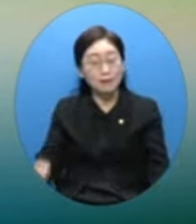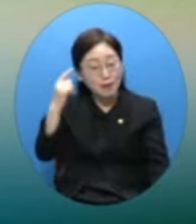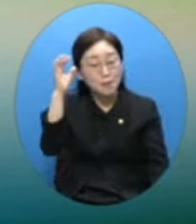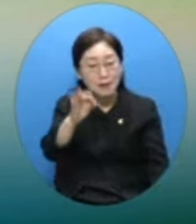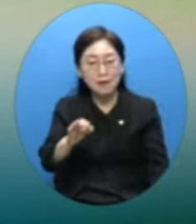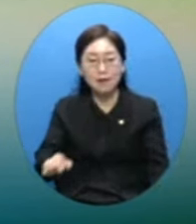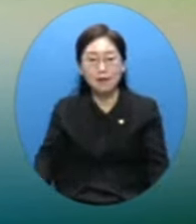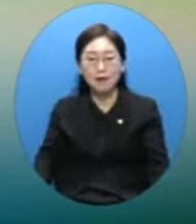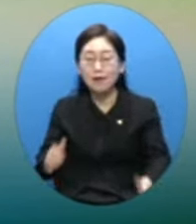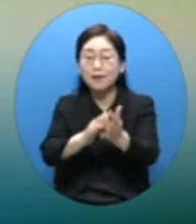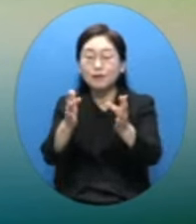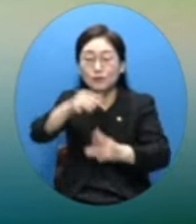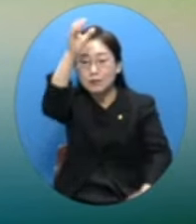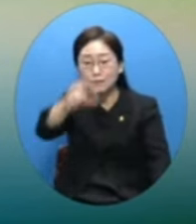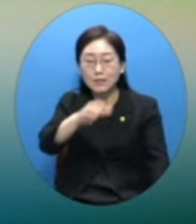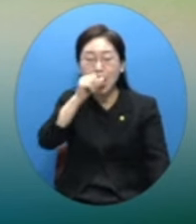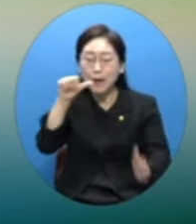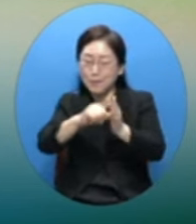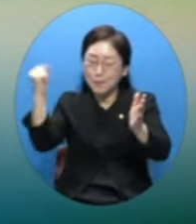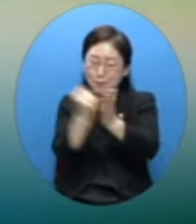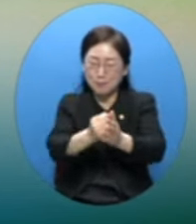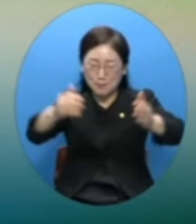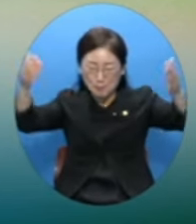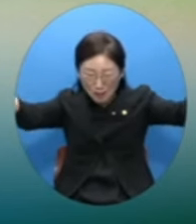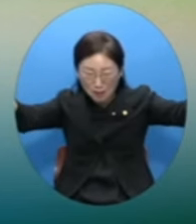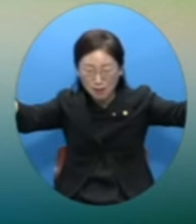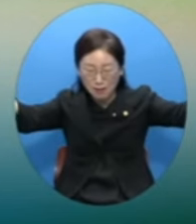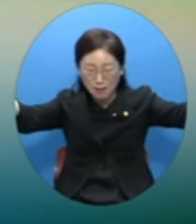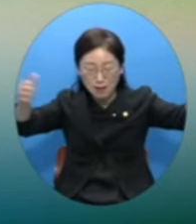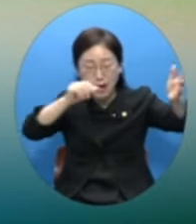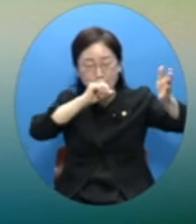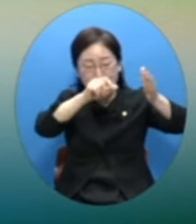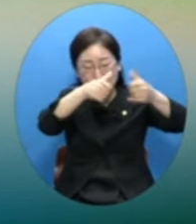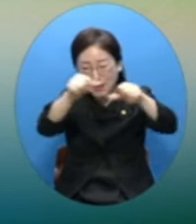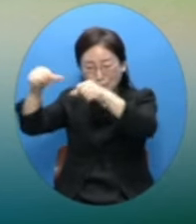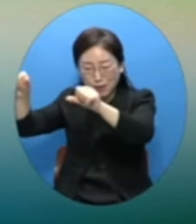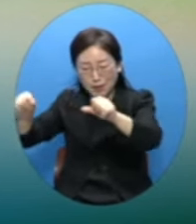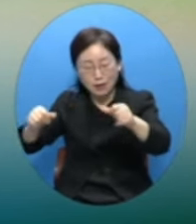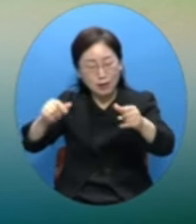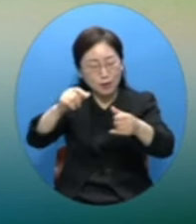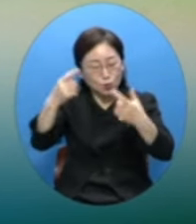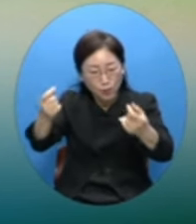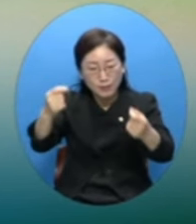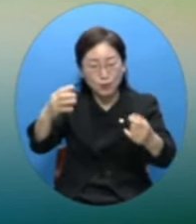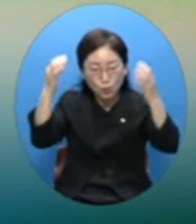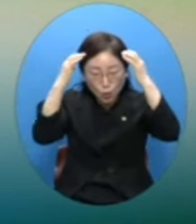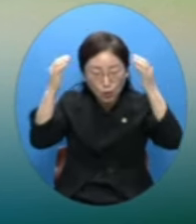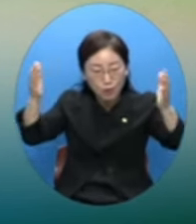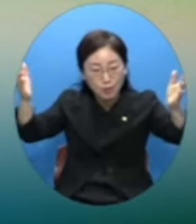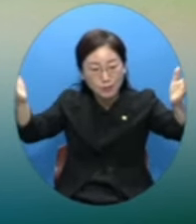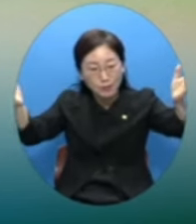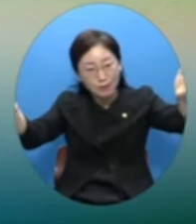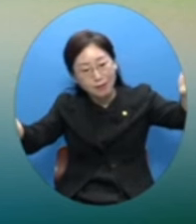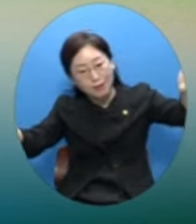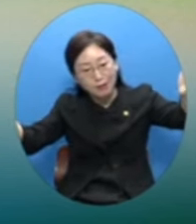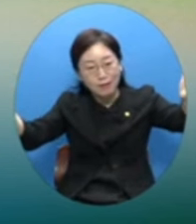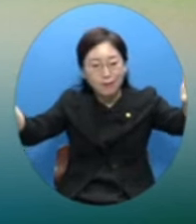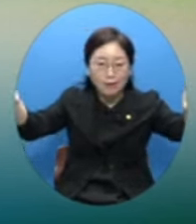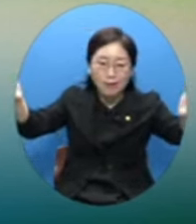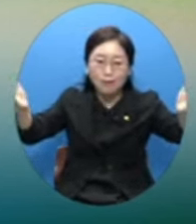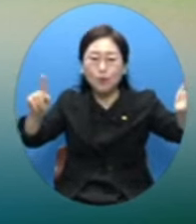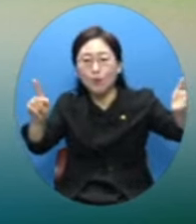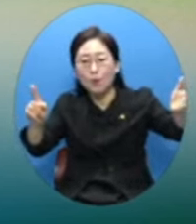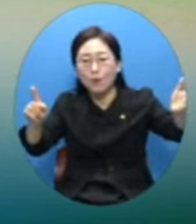봐 예수님은 십자가에 못 박이서 손발이 찢어지는 고통을 겪으셨습니다 무게 중심이 어느 쪽으로 옮겨지는 따라서